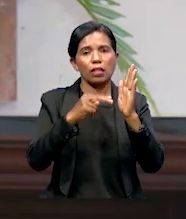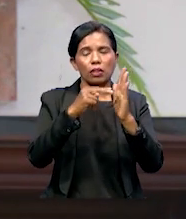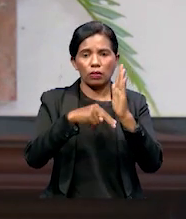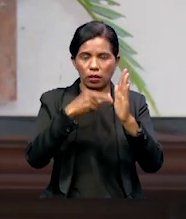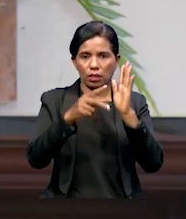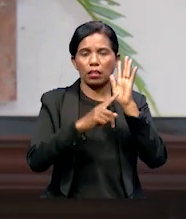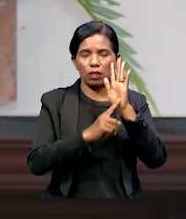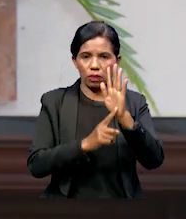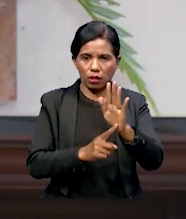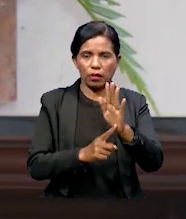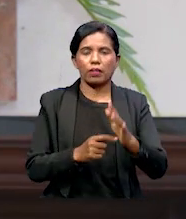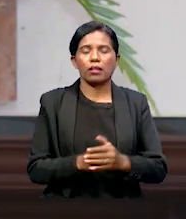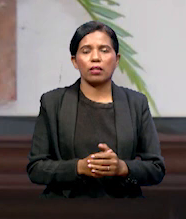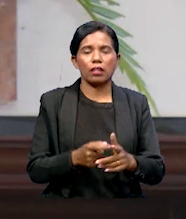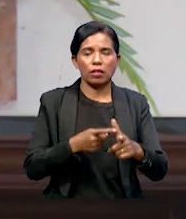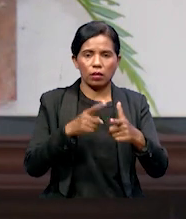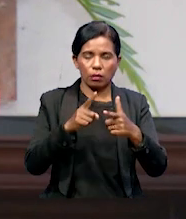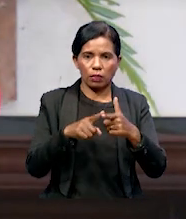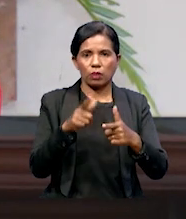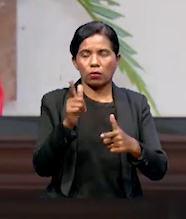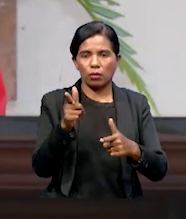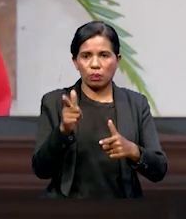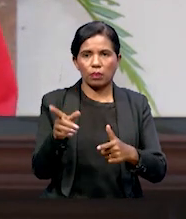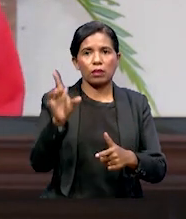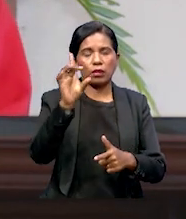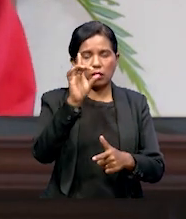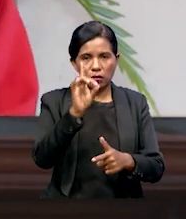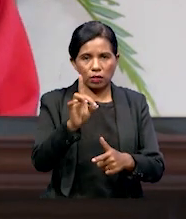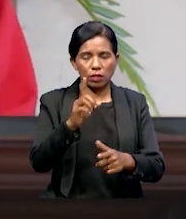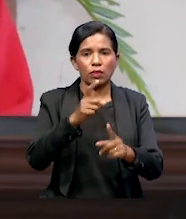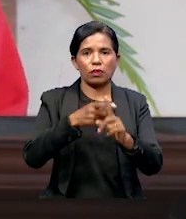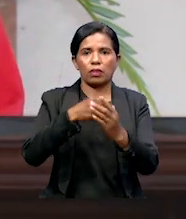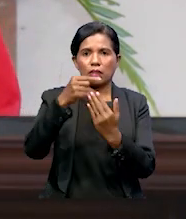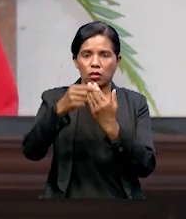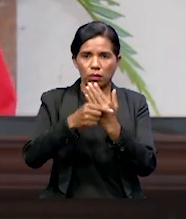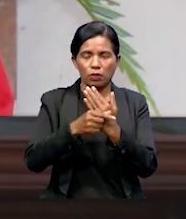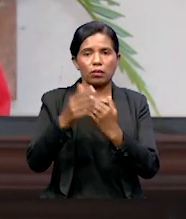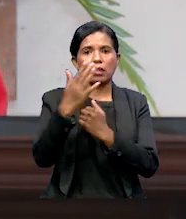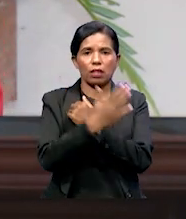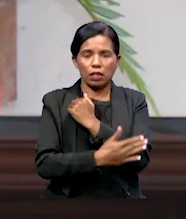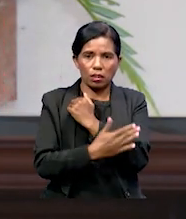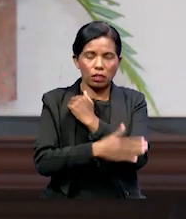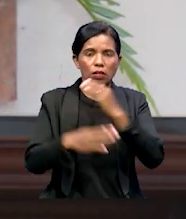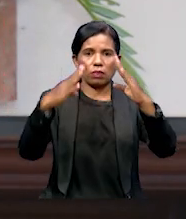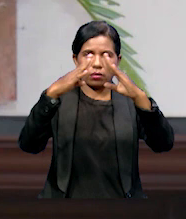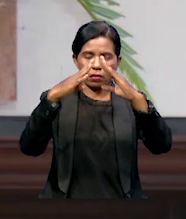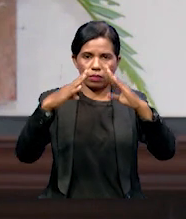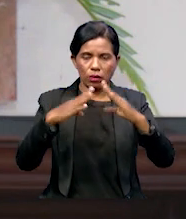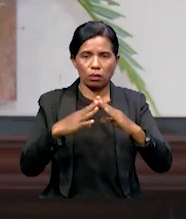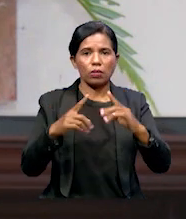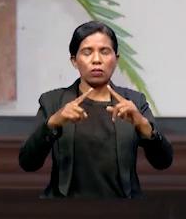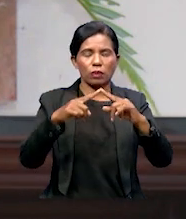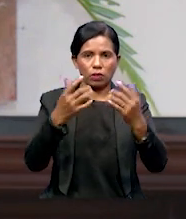Tuer mai ia 27 de agosto ia Roma. Mai to ohin